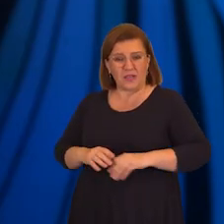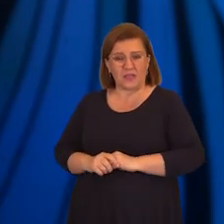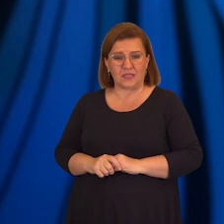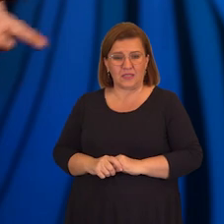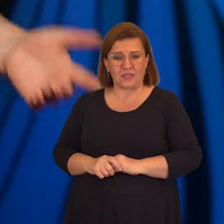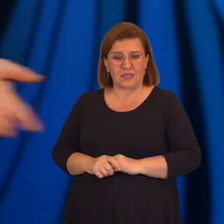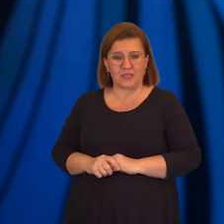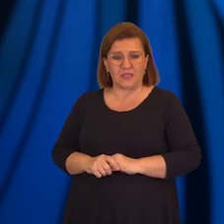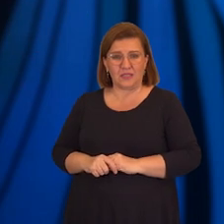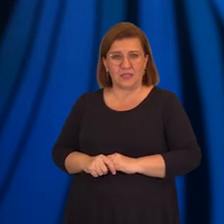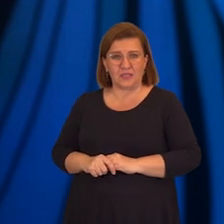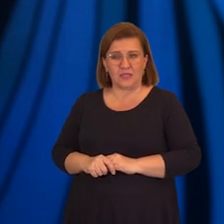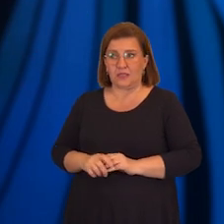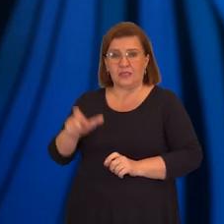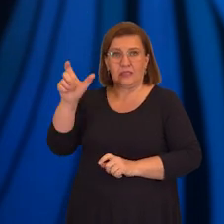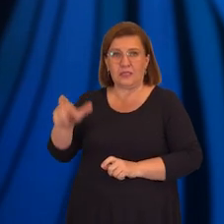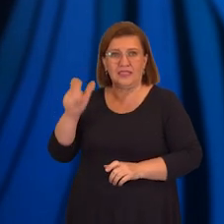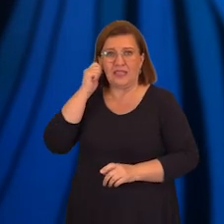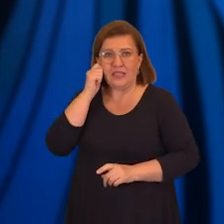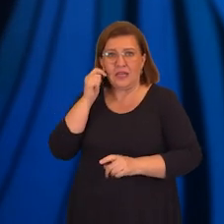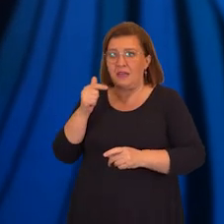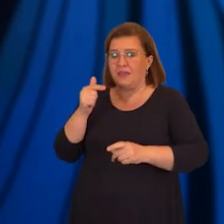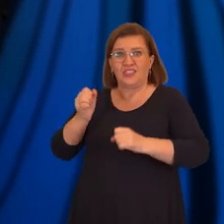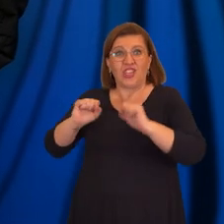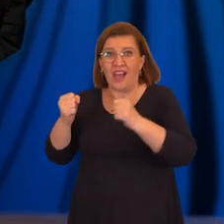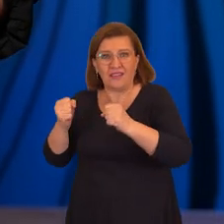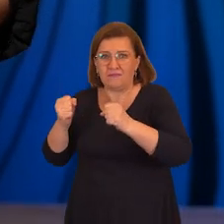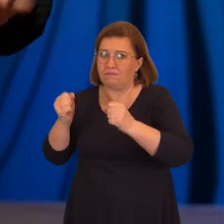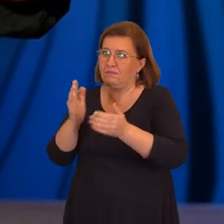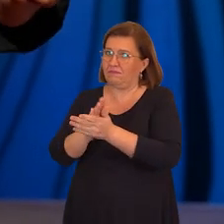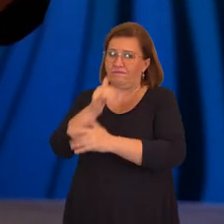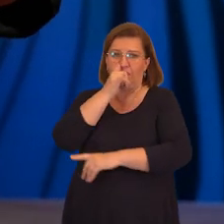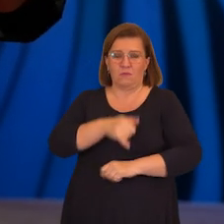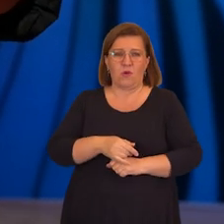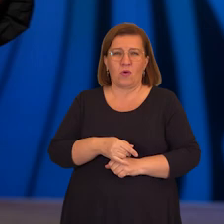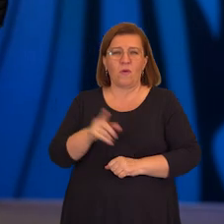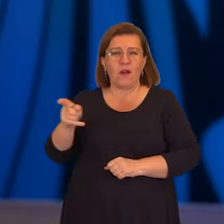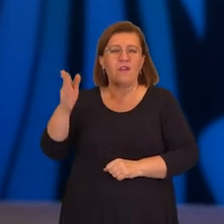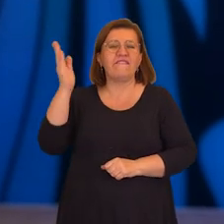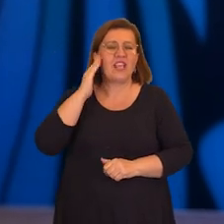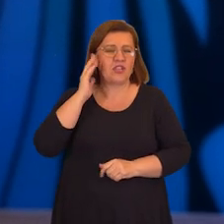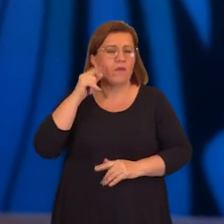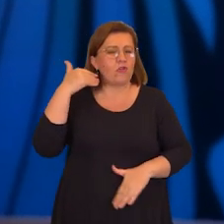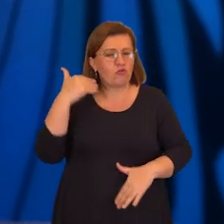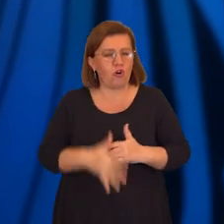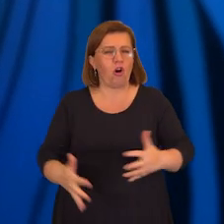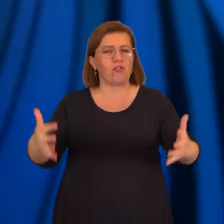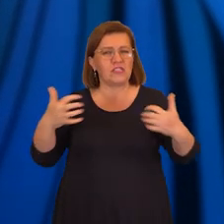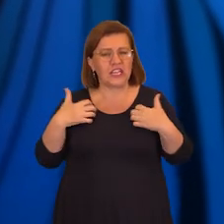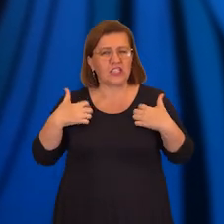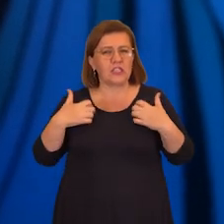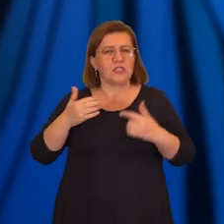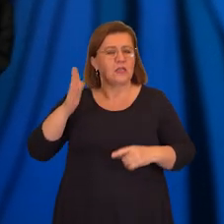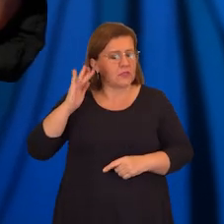Ania niestety niewiele mogła już zrobić w tej kwestii. Widziała jednak, że do końca swojego życia będzie sobie wypominać